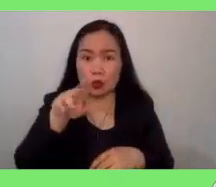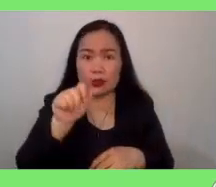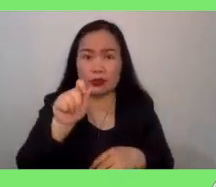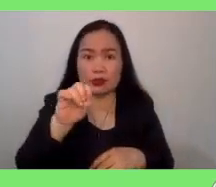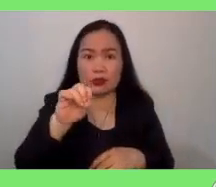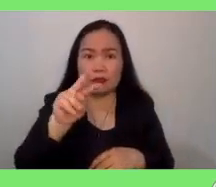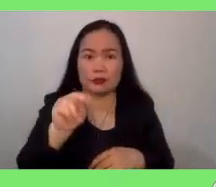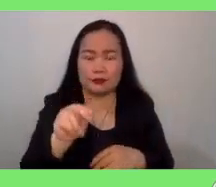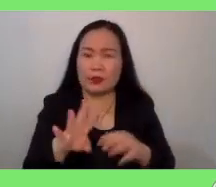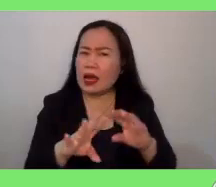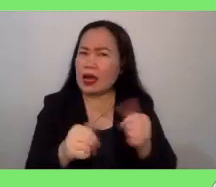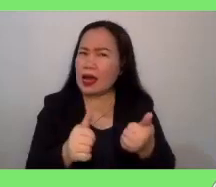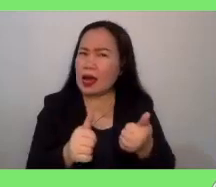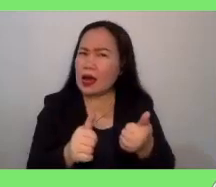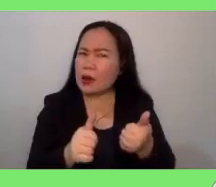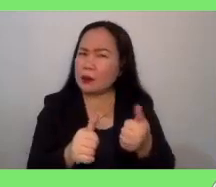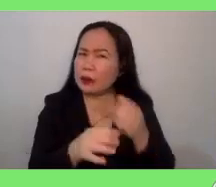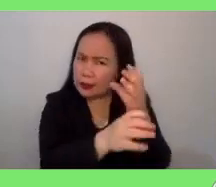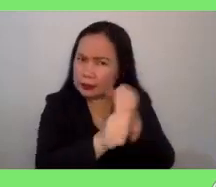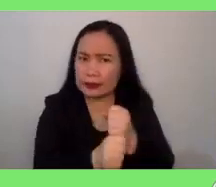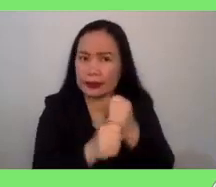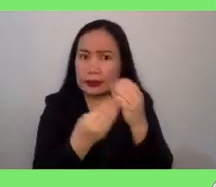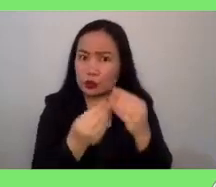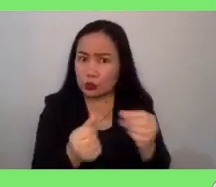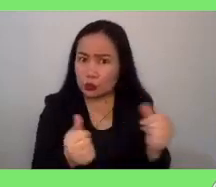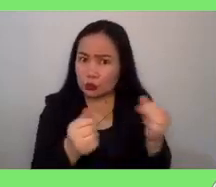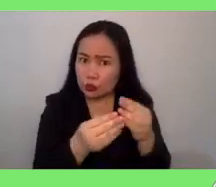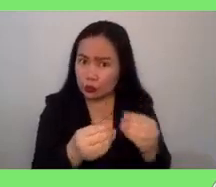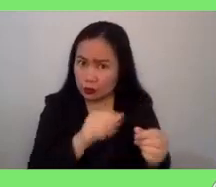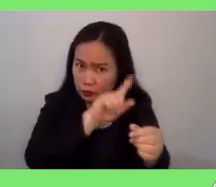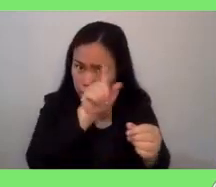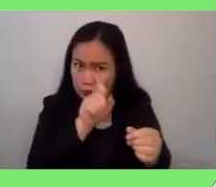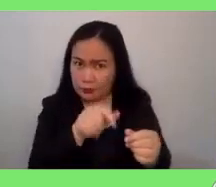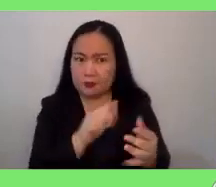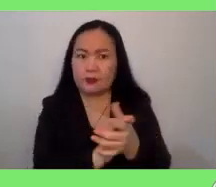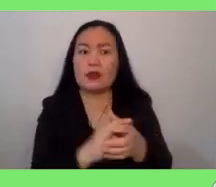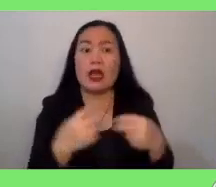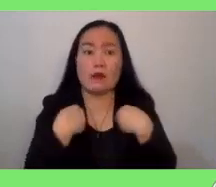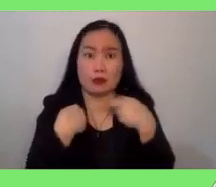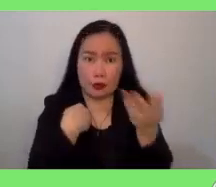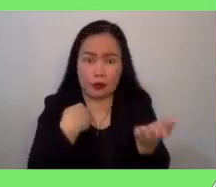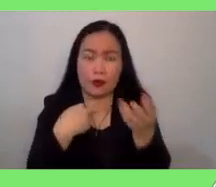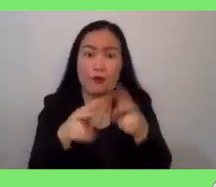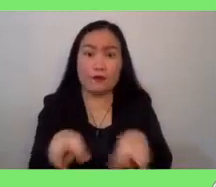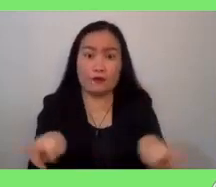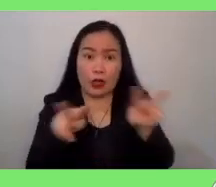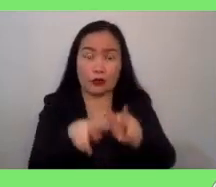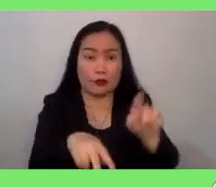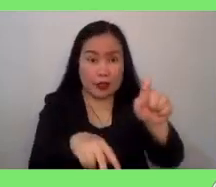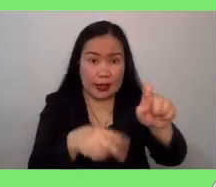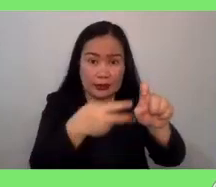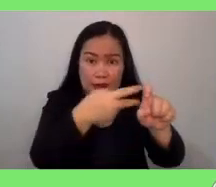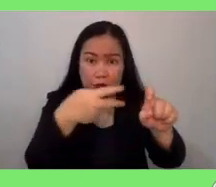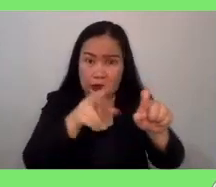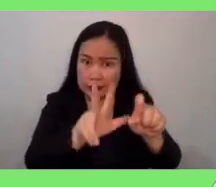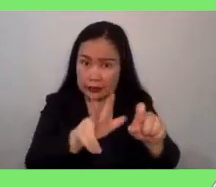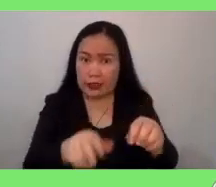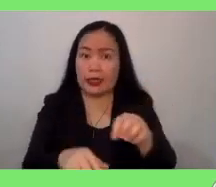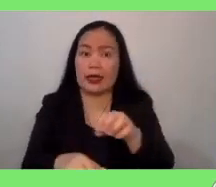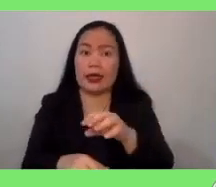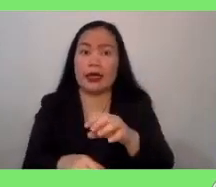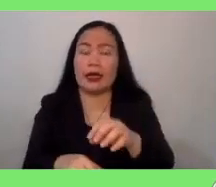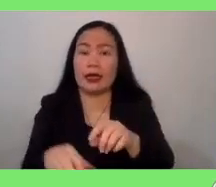paano natin kukunin ang solution? So, meron tayo ditong values na given. So, kapag given yung values of